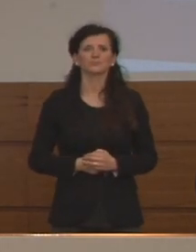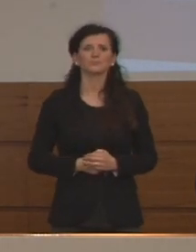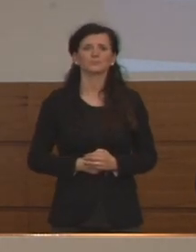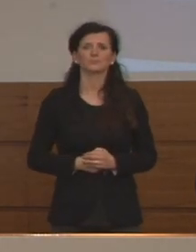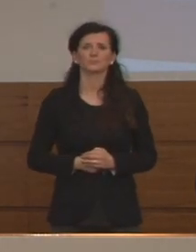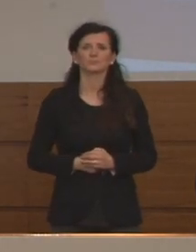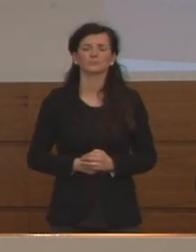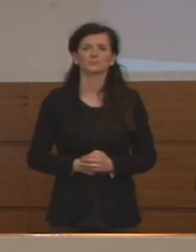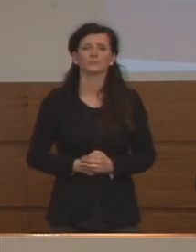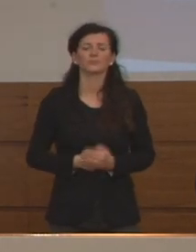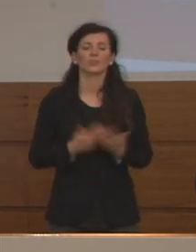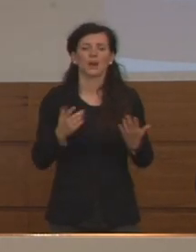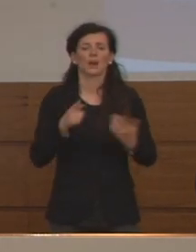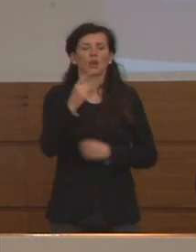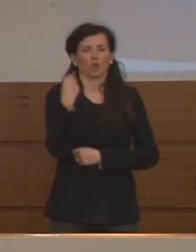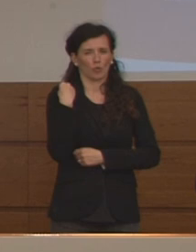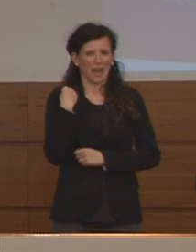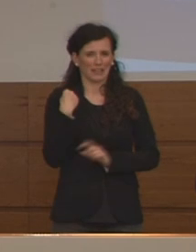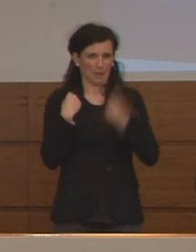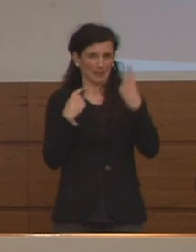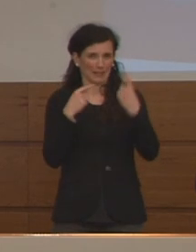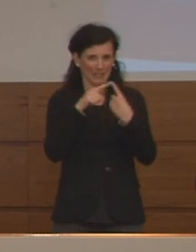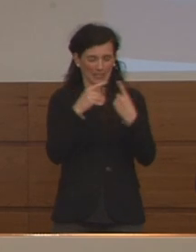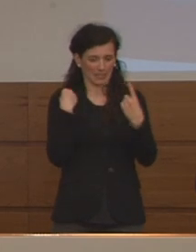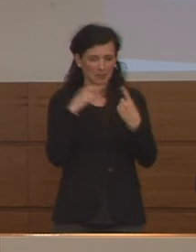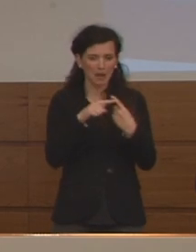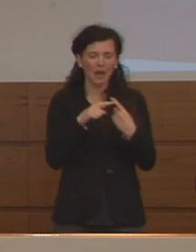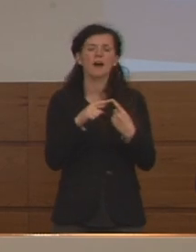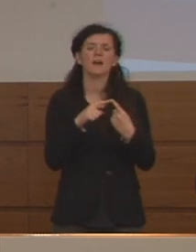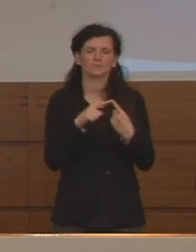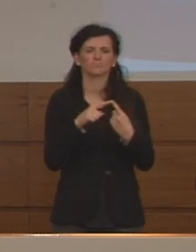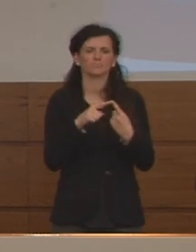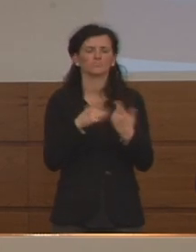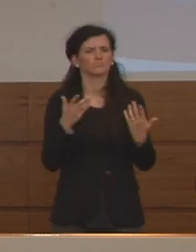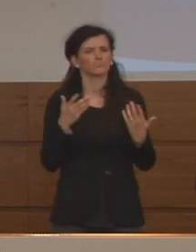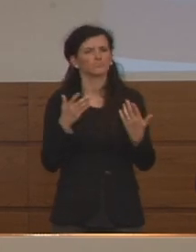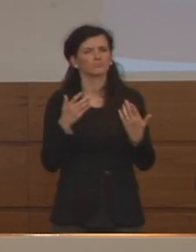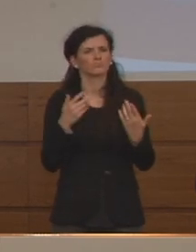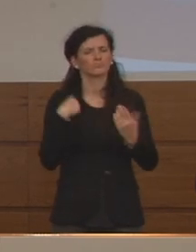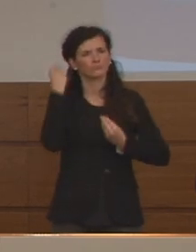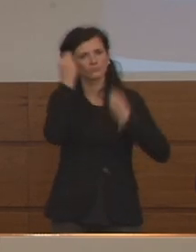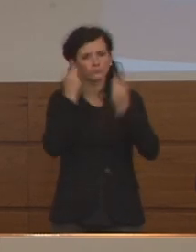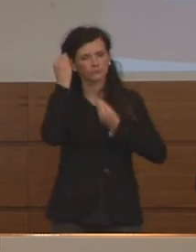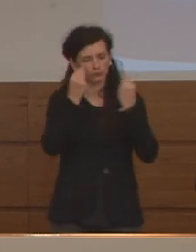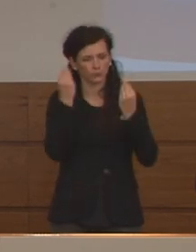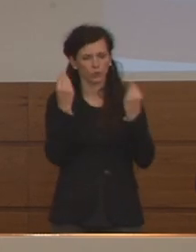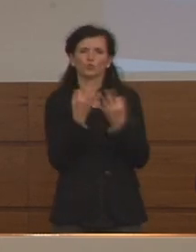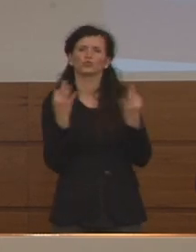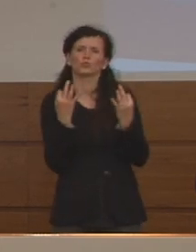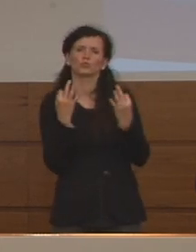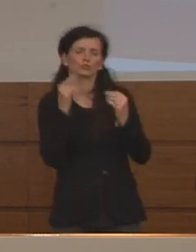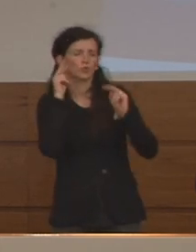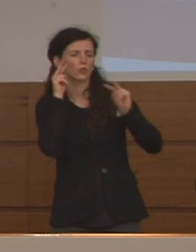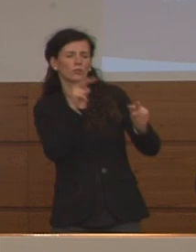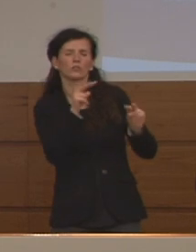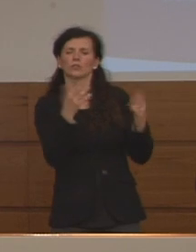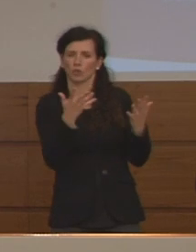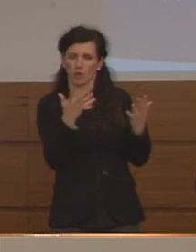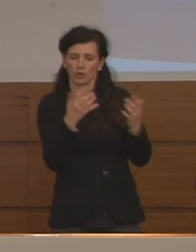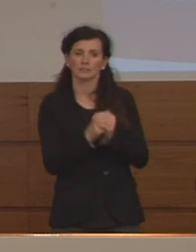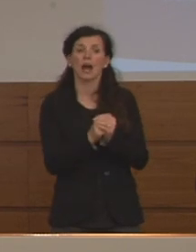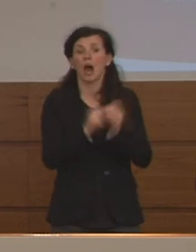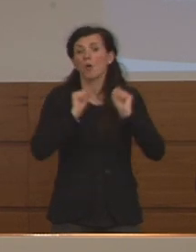quanto riguarda il primo argomento penso che sia molto giusto considerare un aspetto che talvolta viene vissuto come un qualcosa